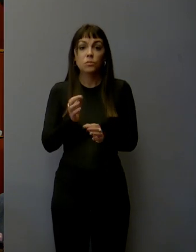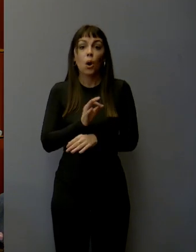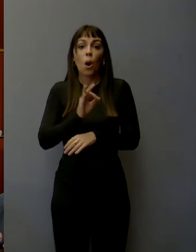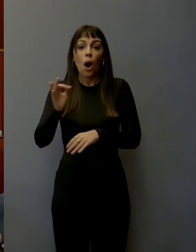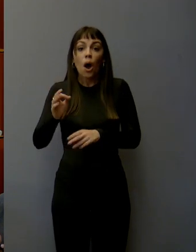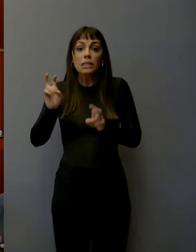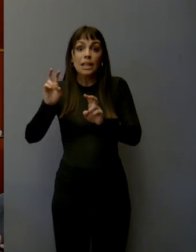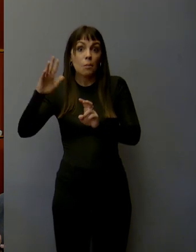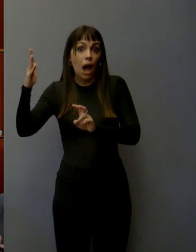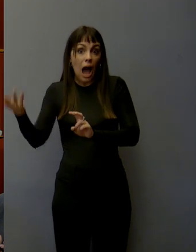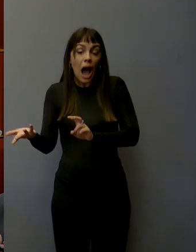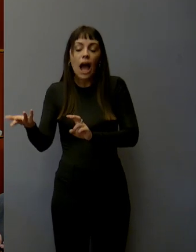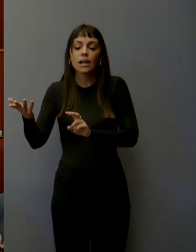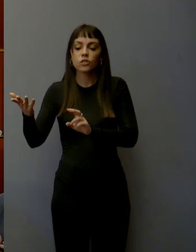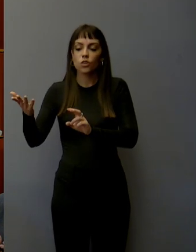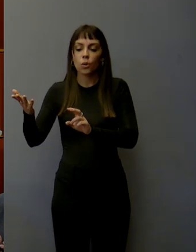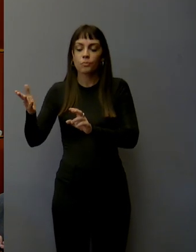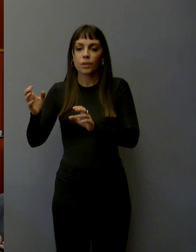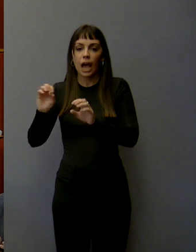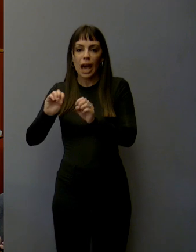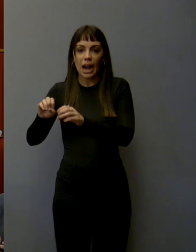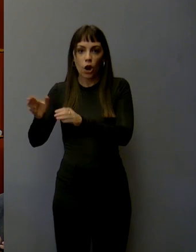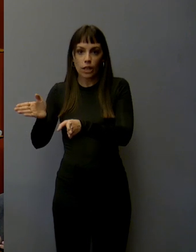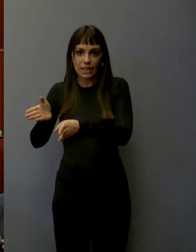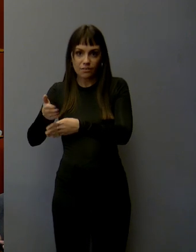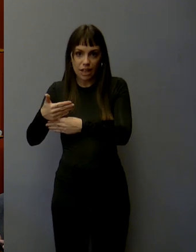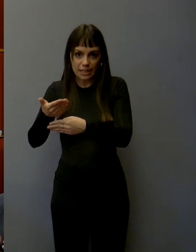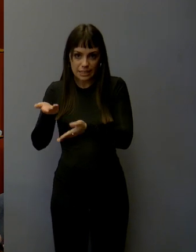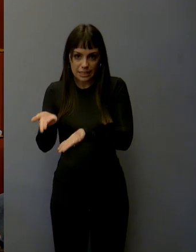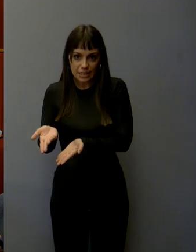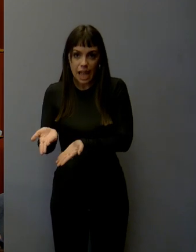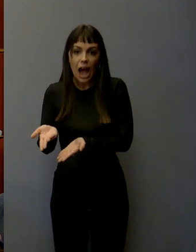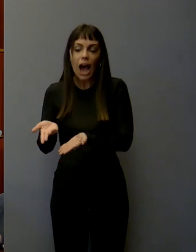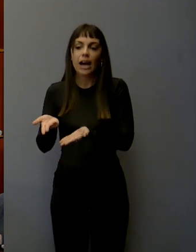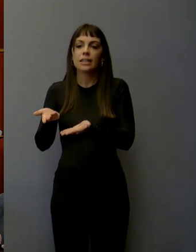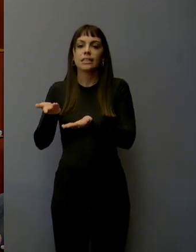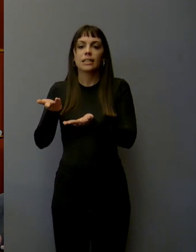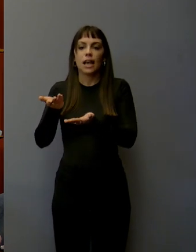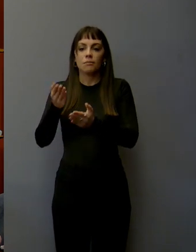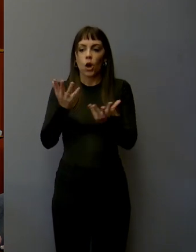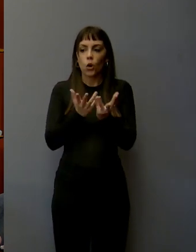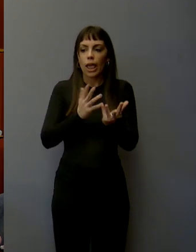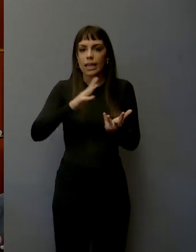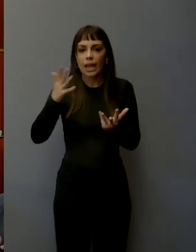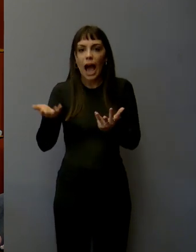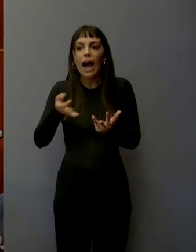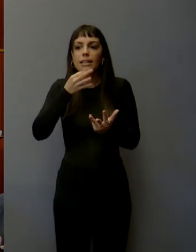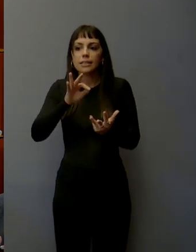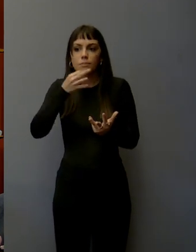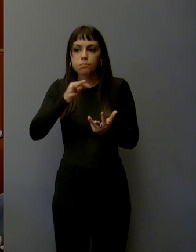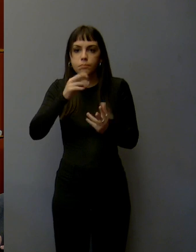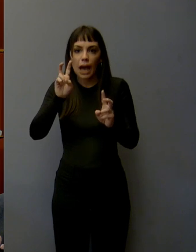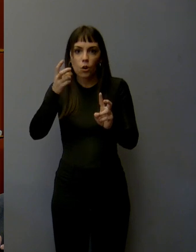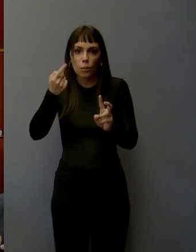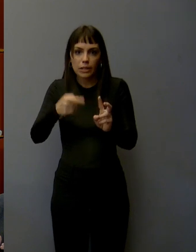differenziata che è un tema centrale nella nostra città è stato sollevato da altri colleghi E quindi non non